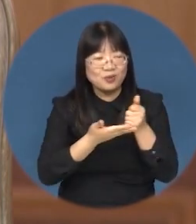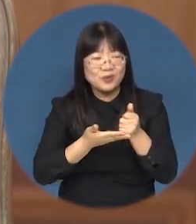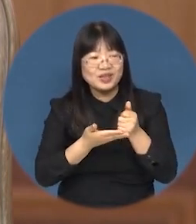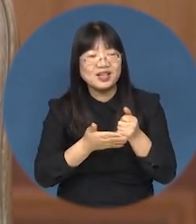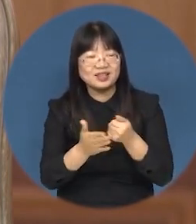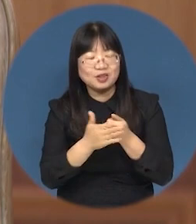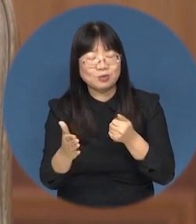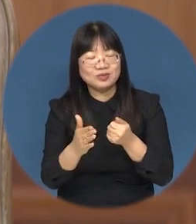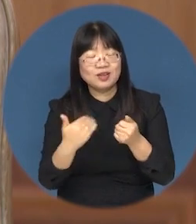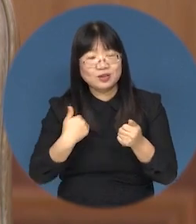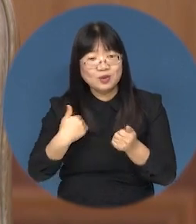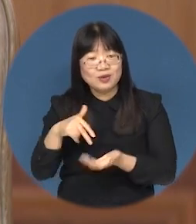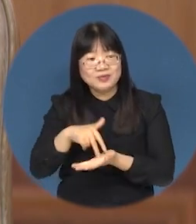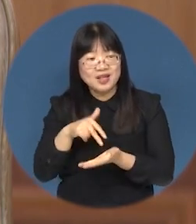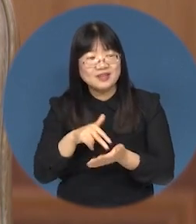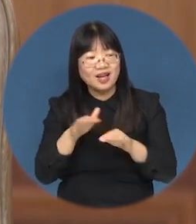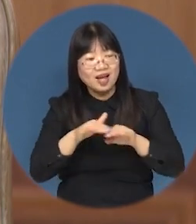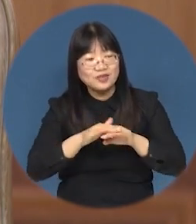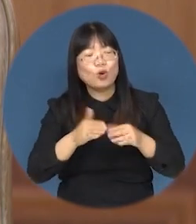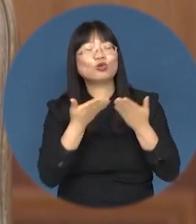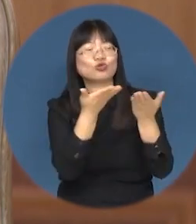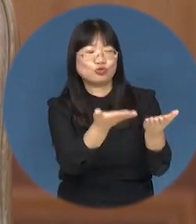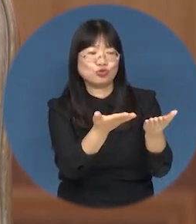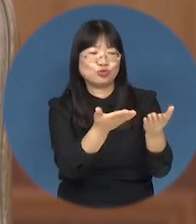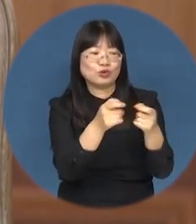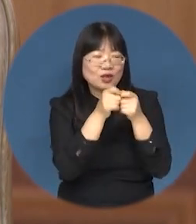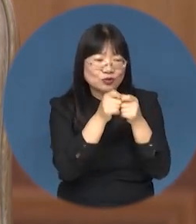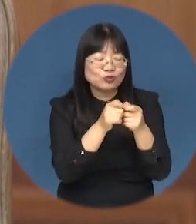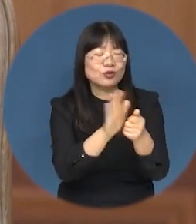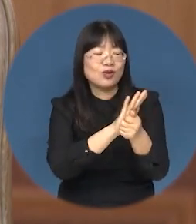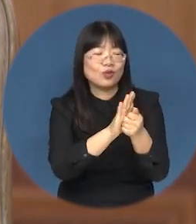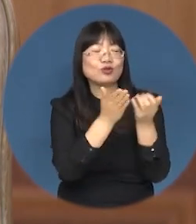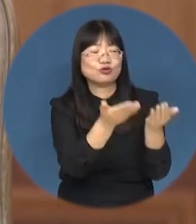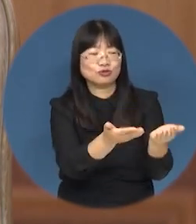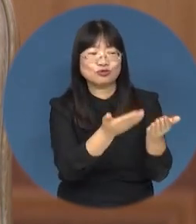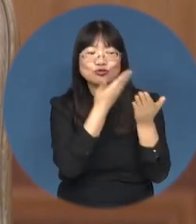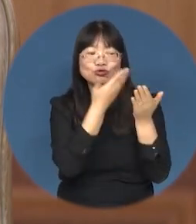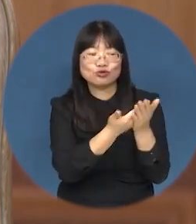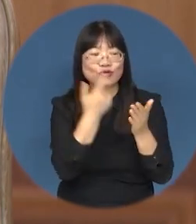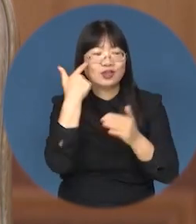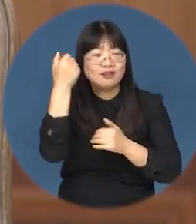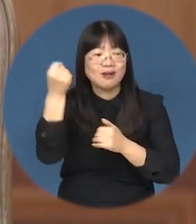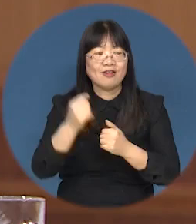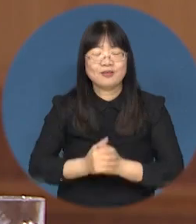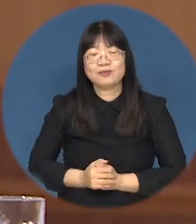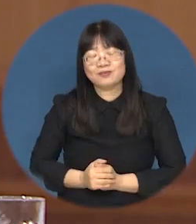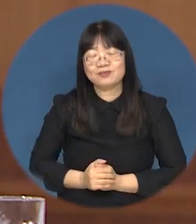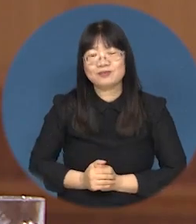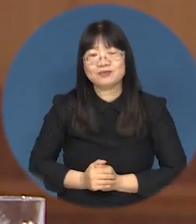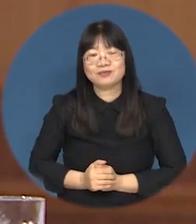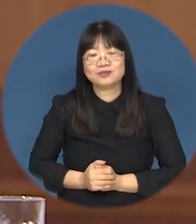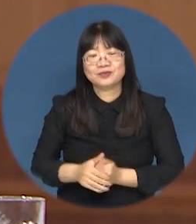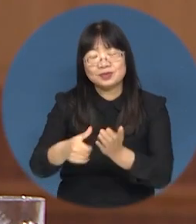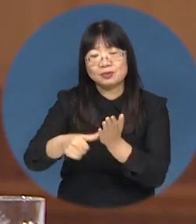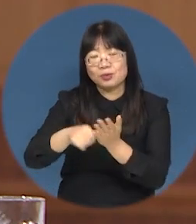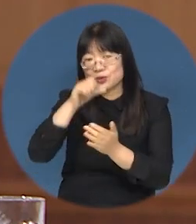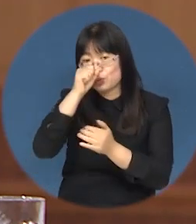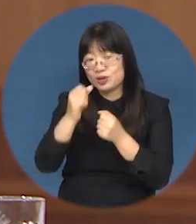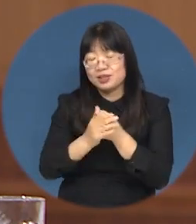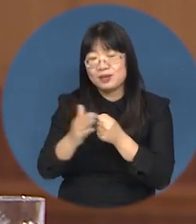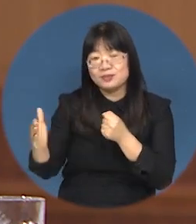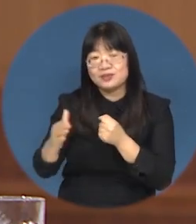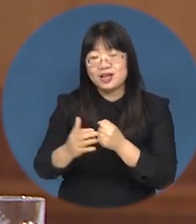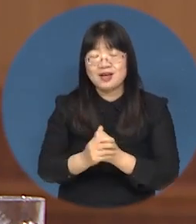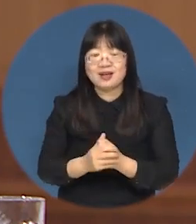그걸 해결해주는 게 해결해줘야 된다. 이런 쪽으로 저희가 생각을 해야 됩니다. 예. 워낙 제품이 좋아서